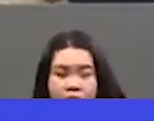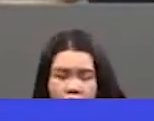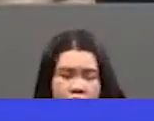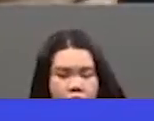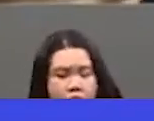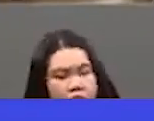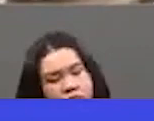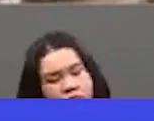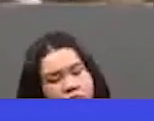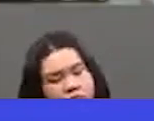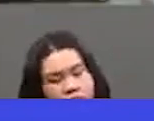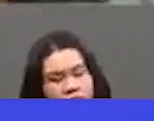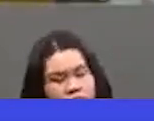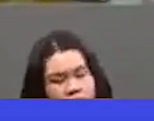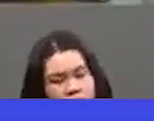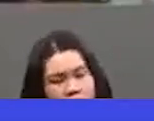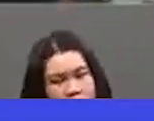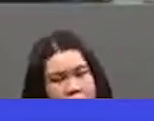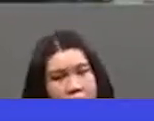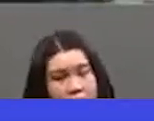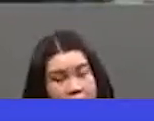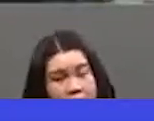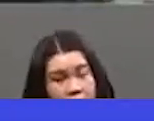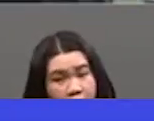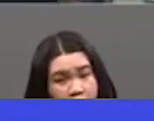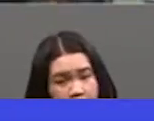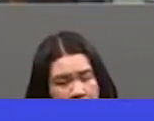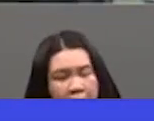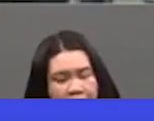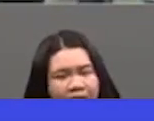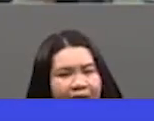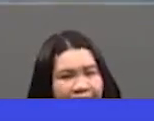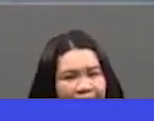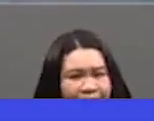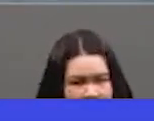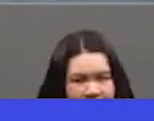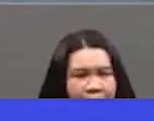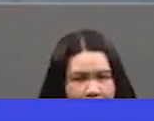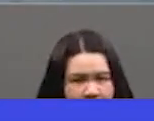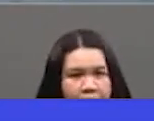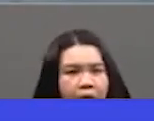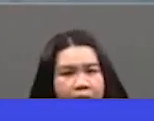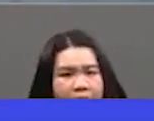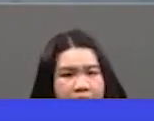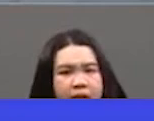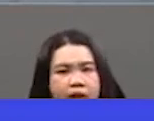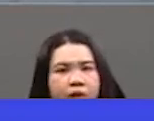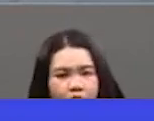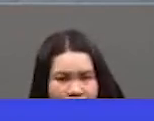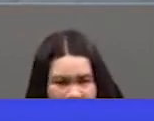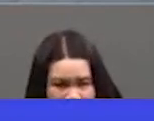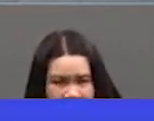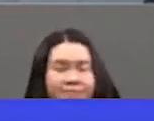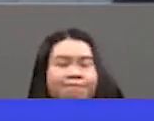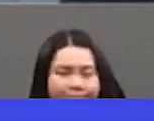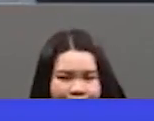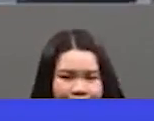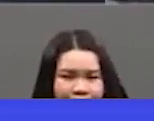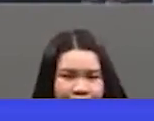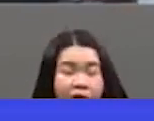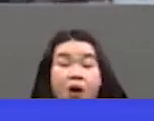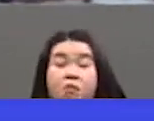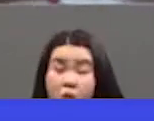ำคัญของการจัดการเรื่องหนี้นอกระบบโดยถือว่าเป็นวาระแห่งชาติค่ะปัจจุบันนี้นะคะทางกระทรวงการค